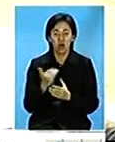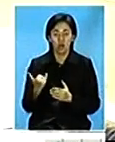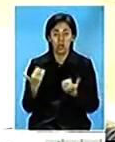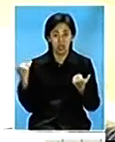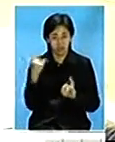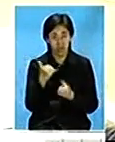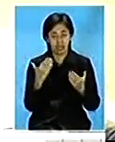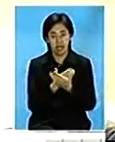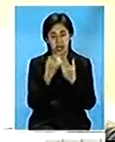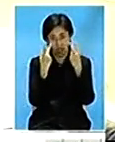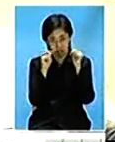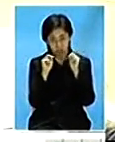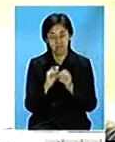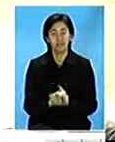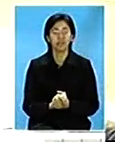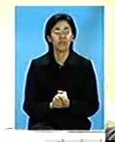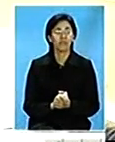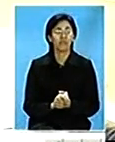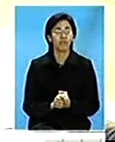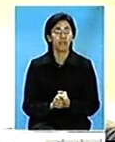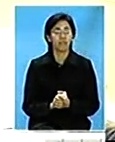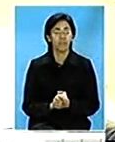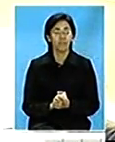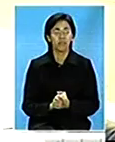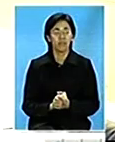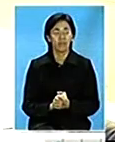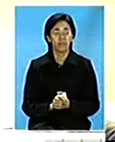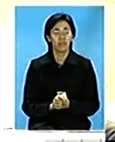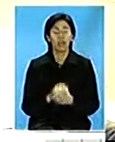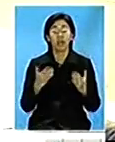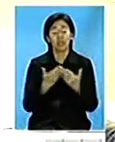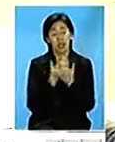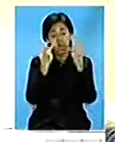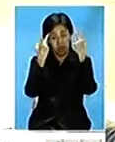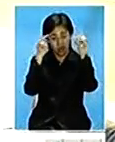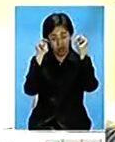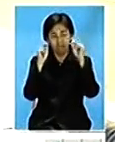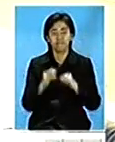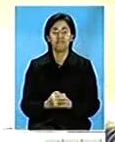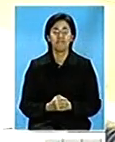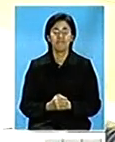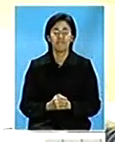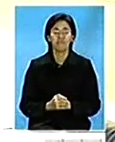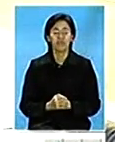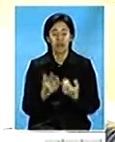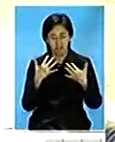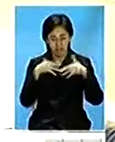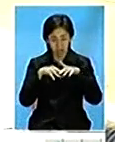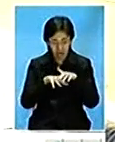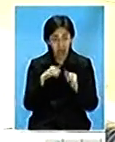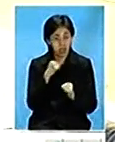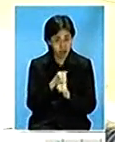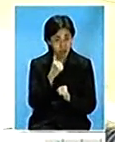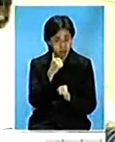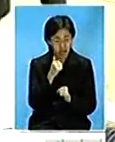กทีนี้ท่านมาแทนนายกเนี่ยท่านจะประสานงานเรื่องนี้ได้ไหมครับ